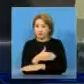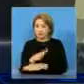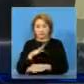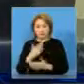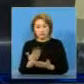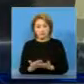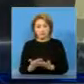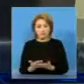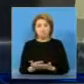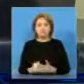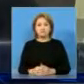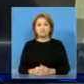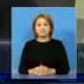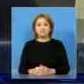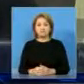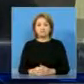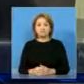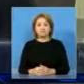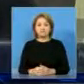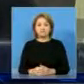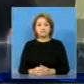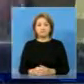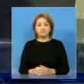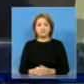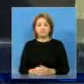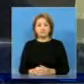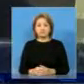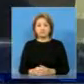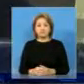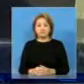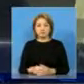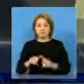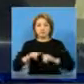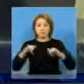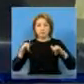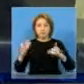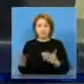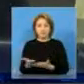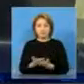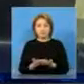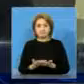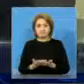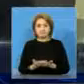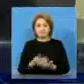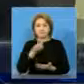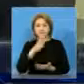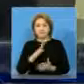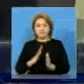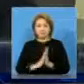болса, вот сонда сана сезім өзгеріледі. Сондай бір өркениетті жағдайда